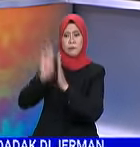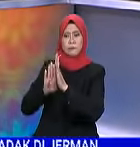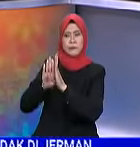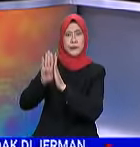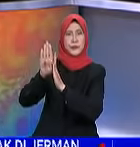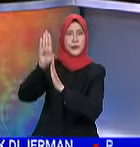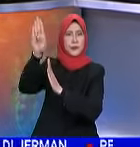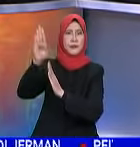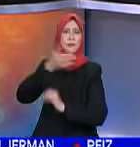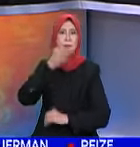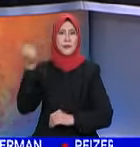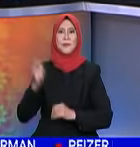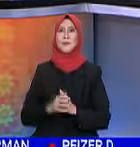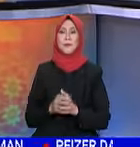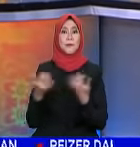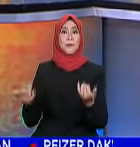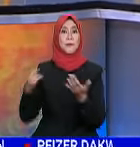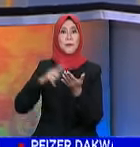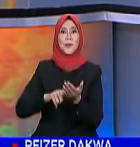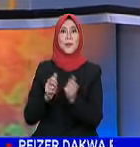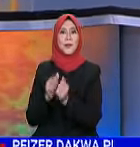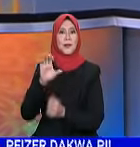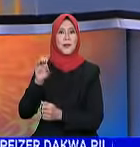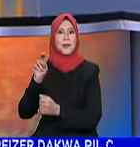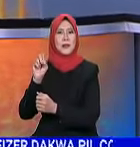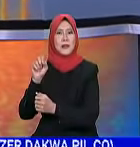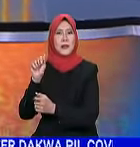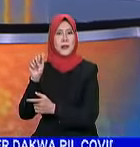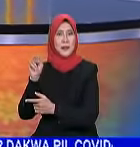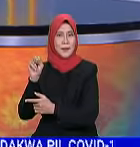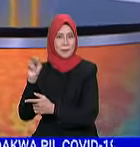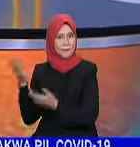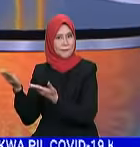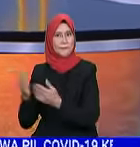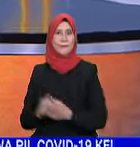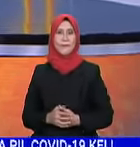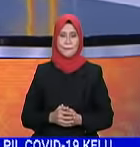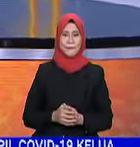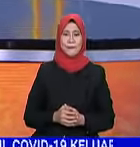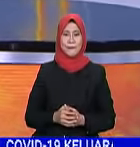pesat. Bujurannya bersama Konstantin Palawan di Kota Kinabalu. Silakan, Konstantin.